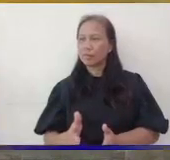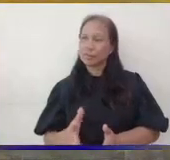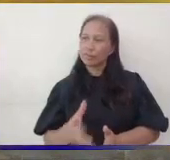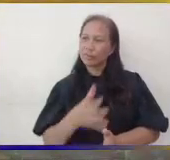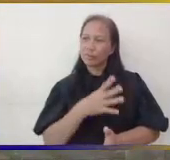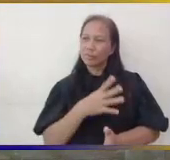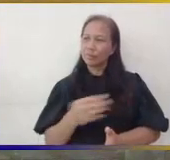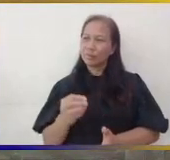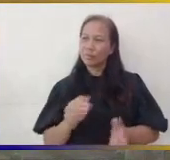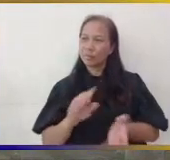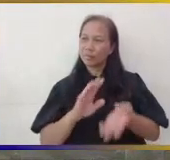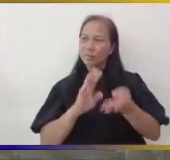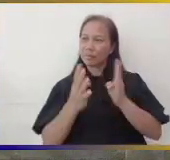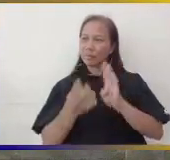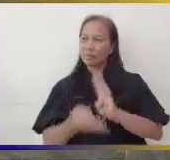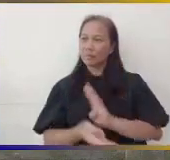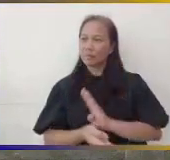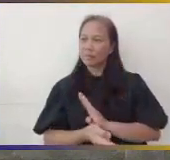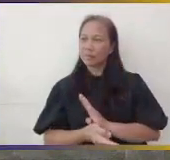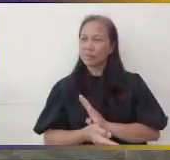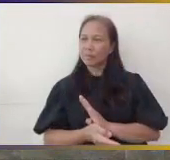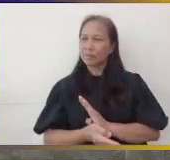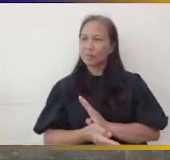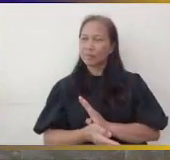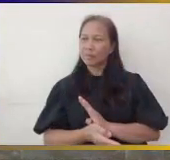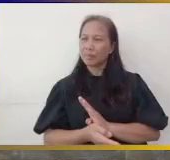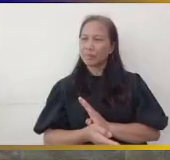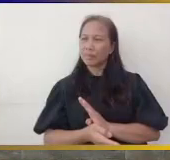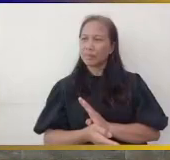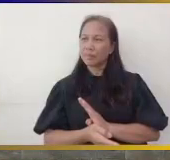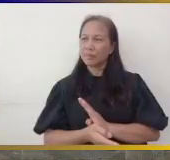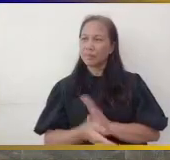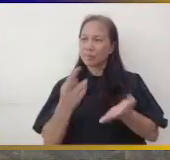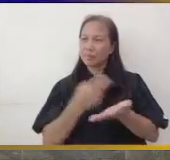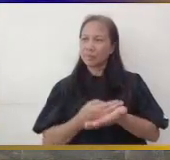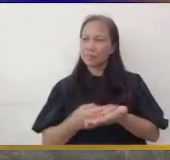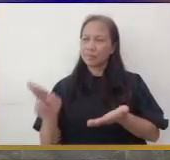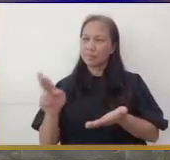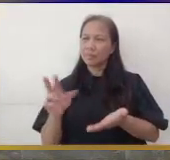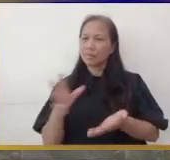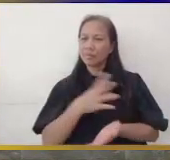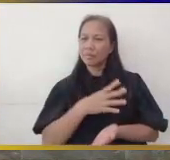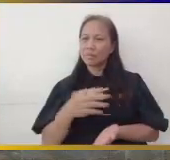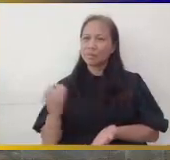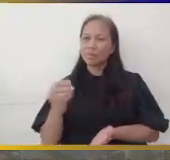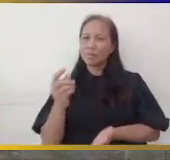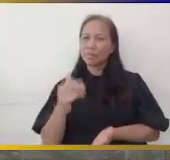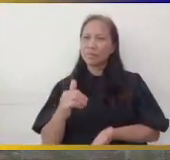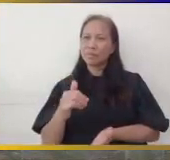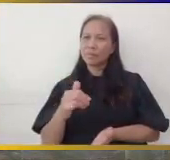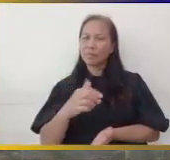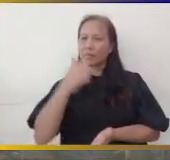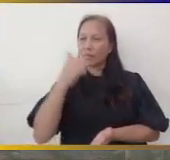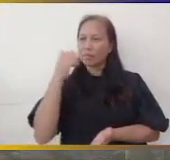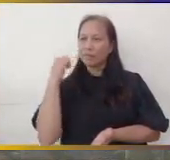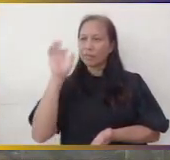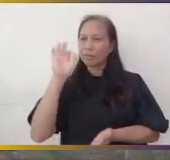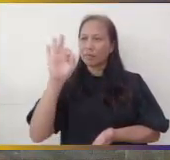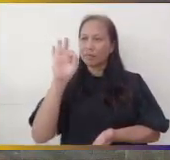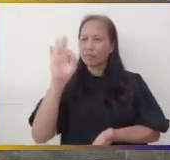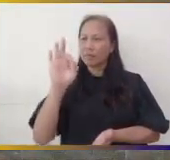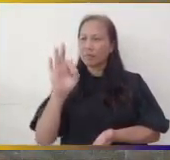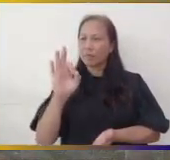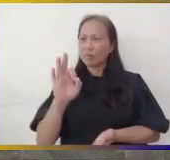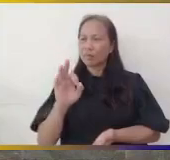ng pagkasunog niya Sila naman po ang sinunod sinunod na i-put kaya ang nangyari na naman